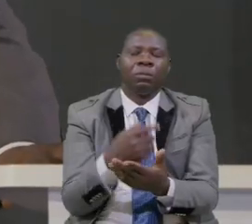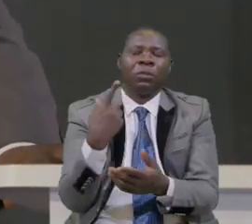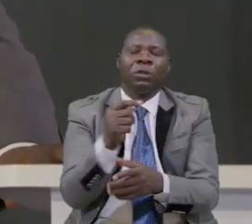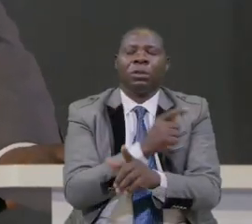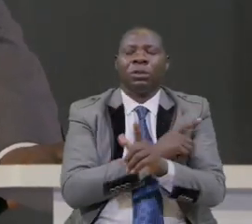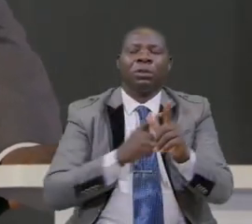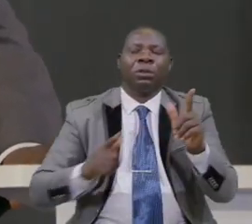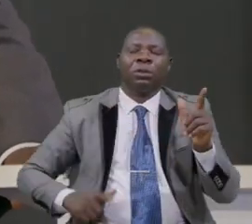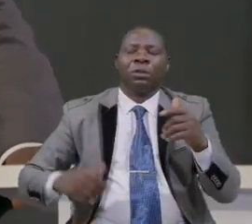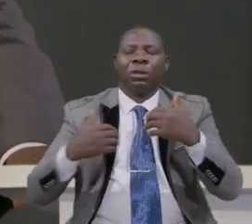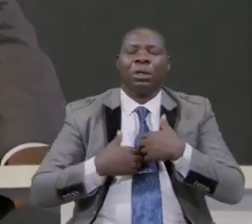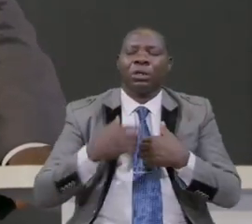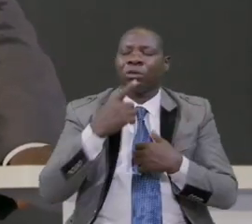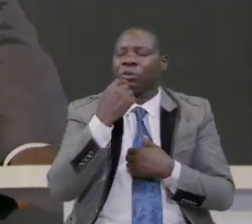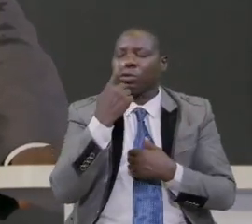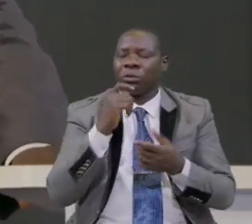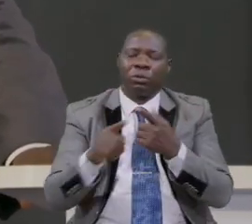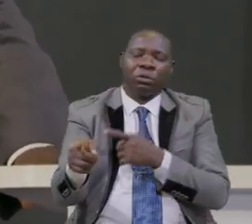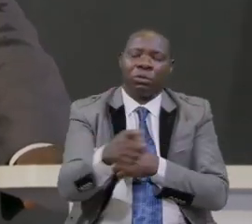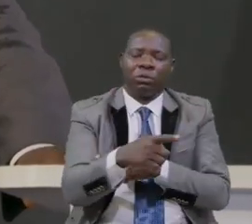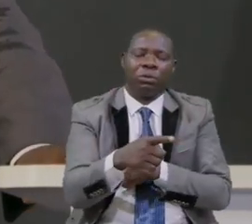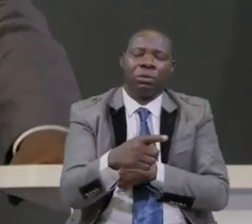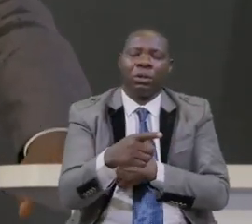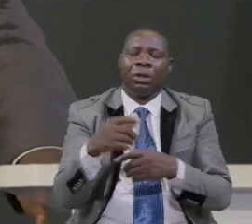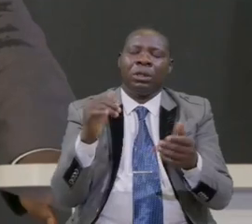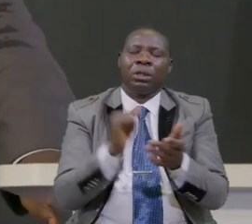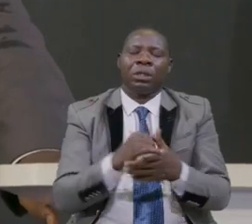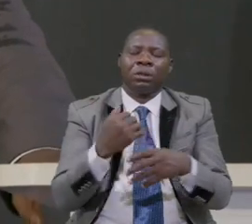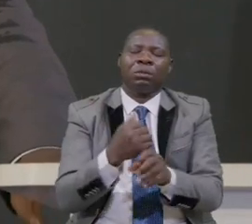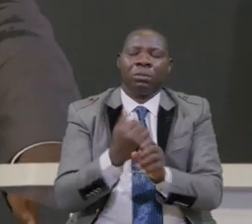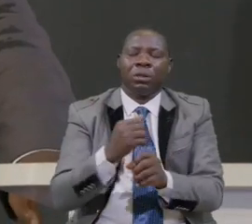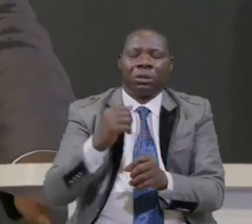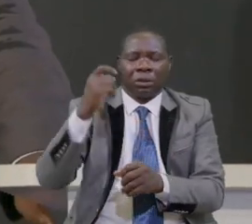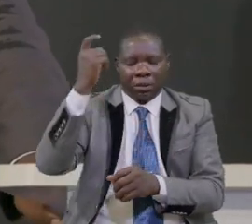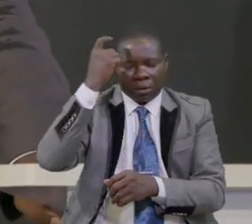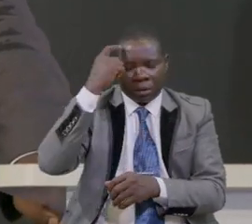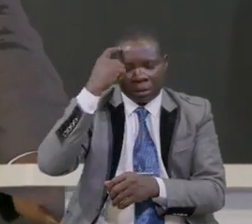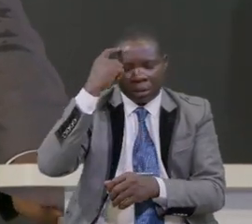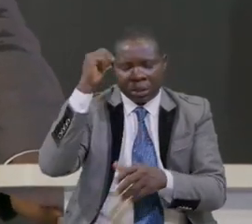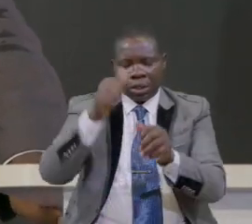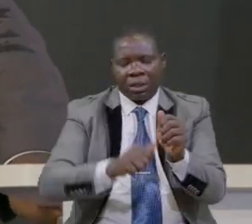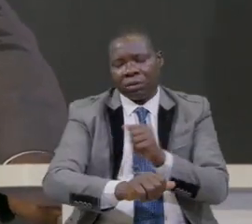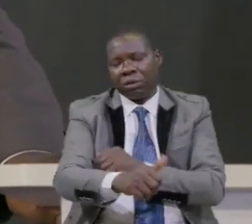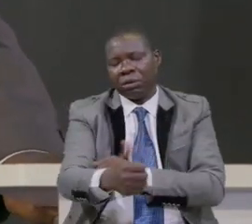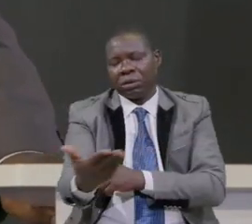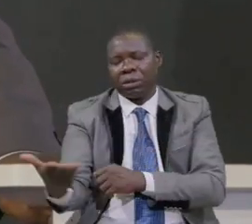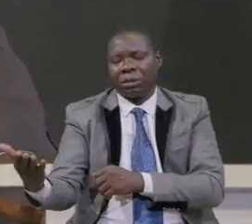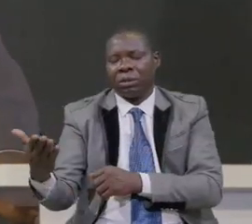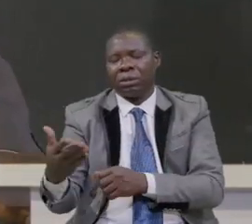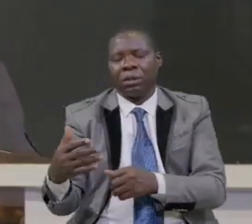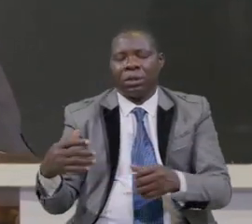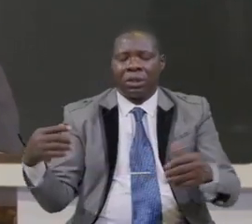Le Seigneur t'a parlé, cela a du sens. Toute autre chose